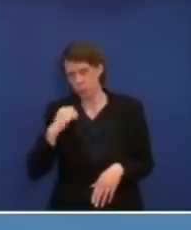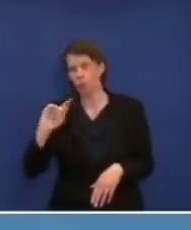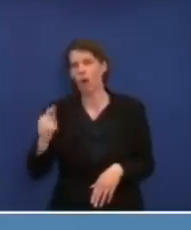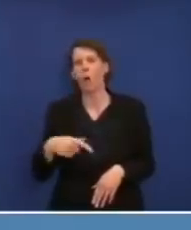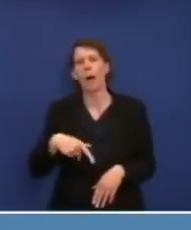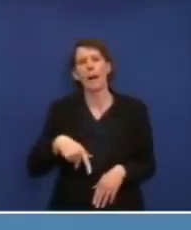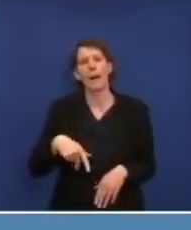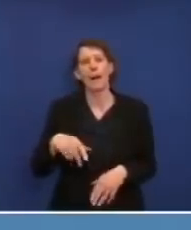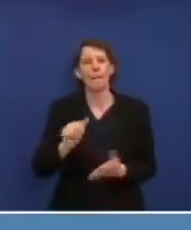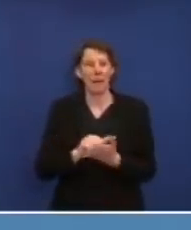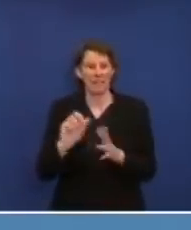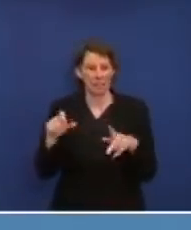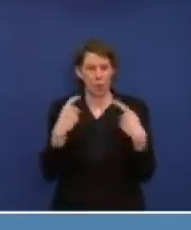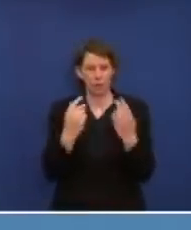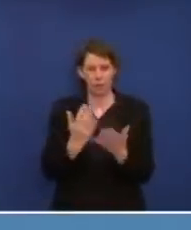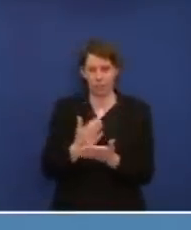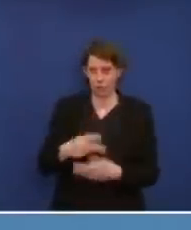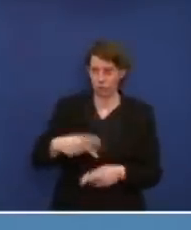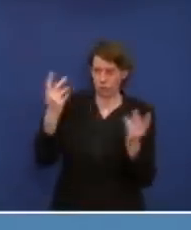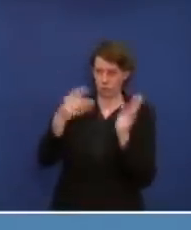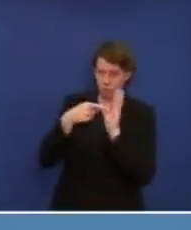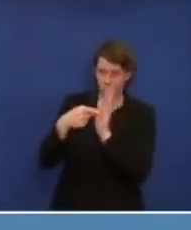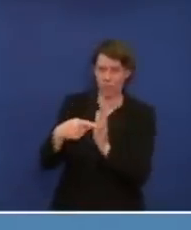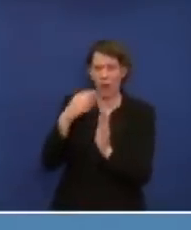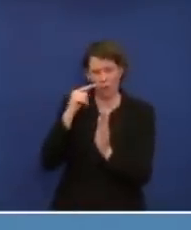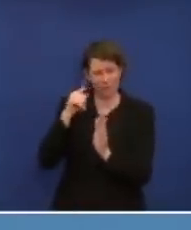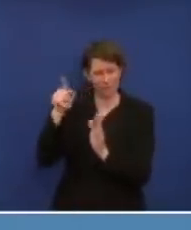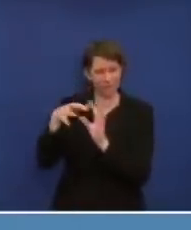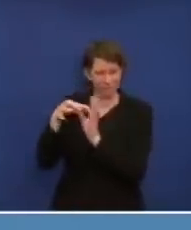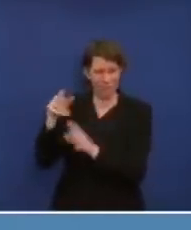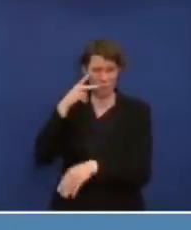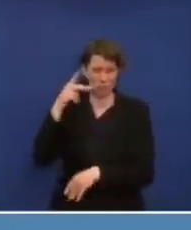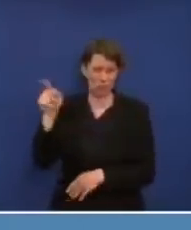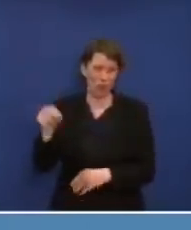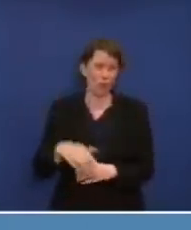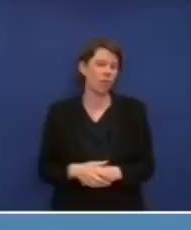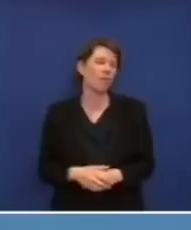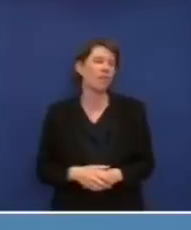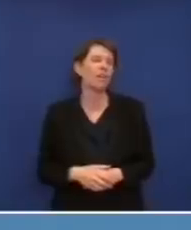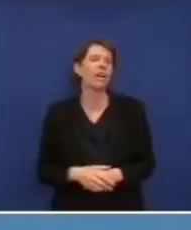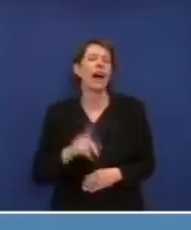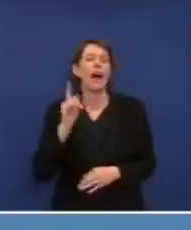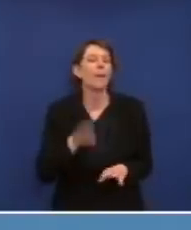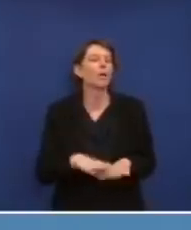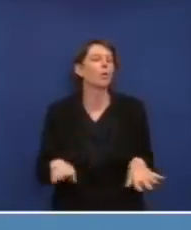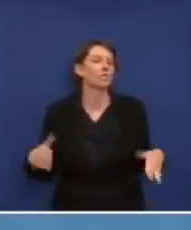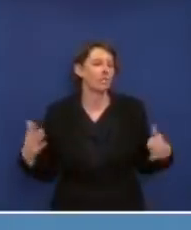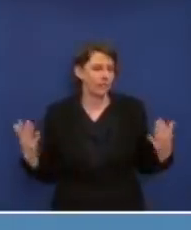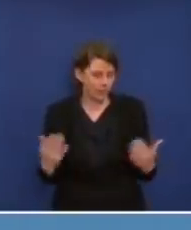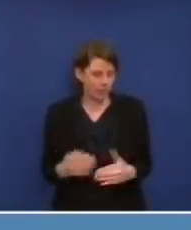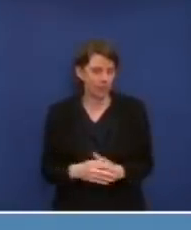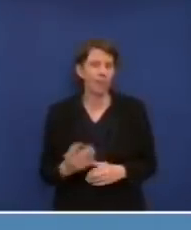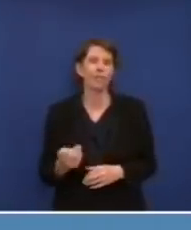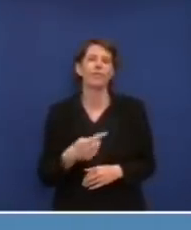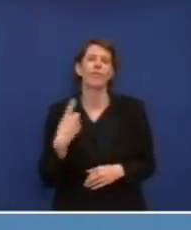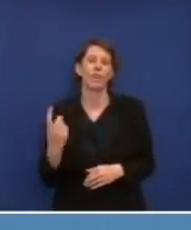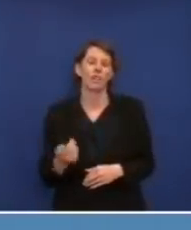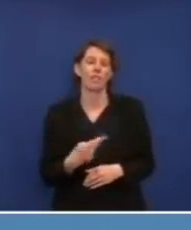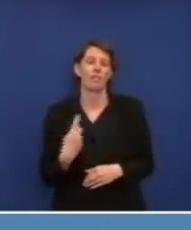PK geäußert. Darauf möchte ich auch gerne verweisen. Grundsätzlich ist es so, wir haben